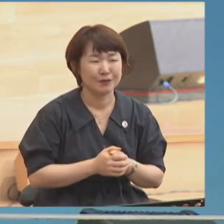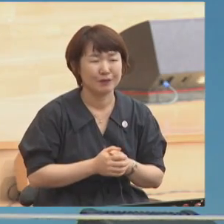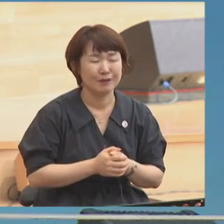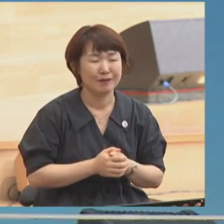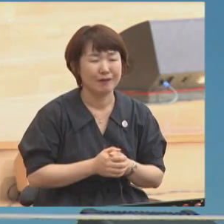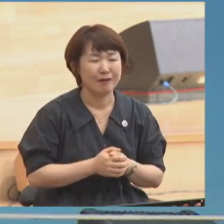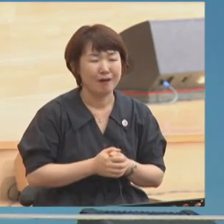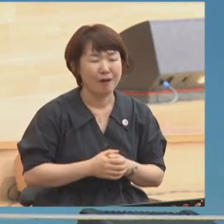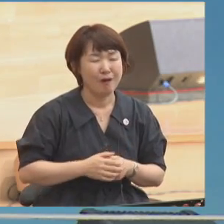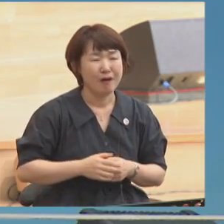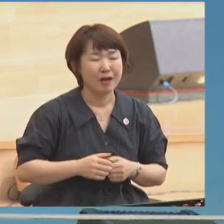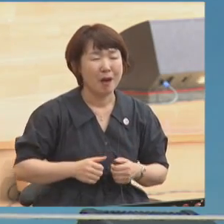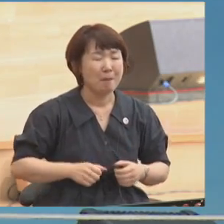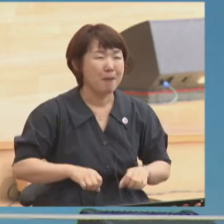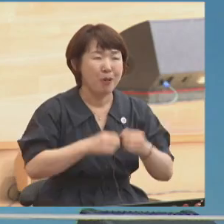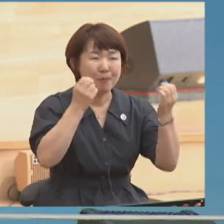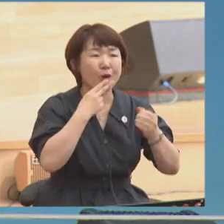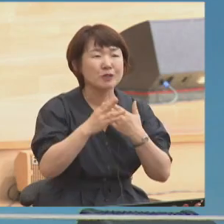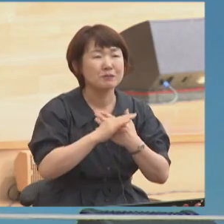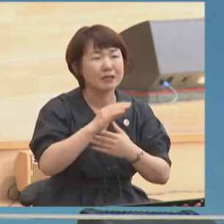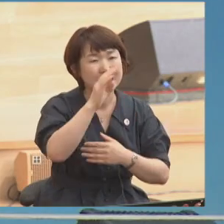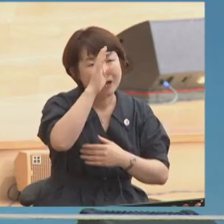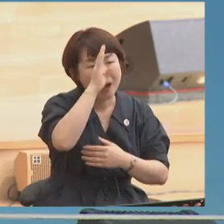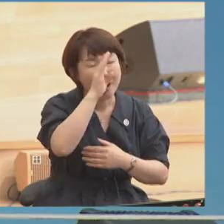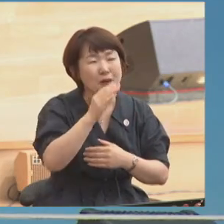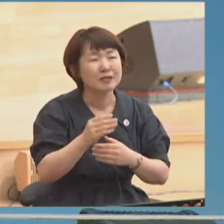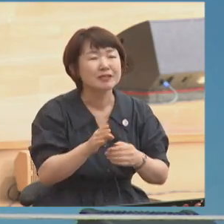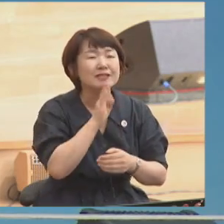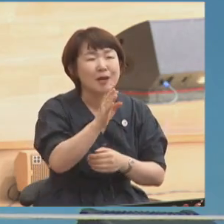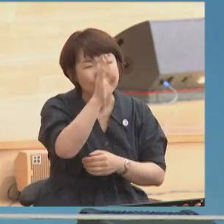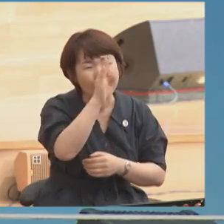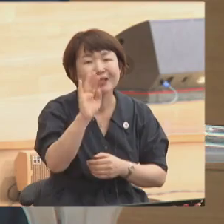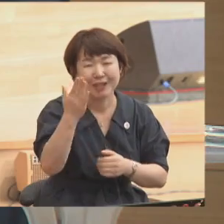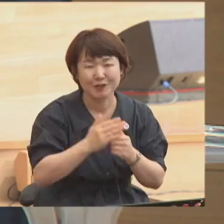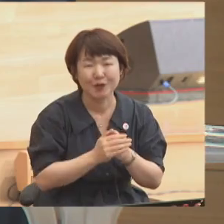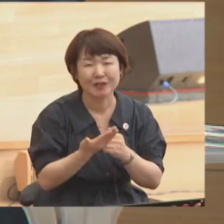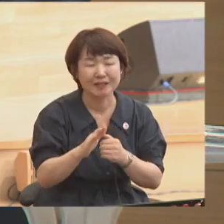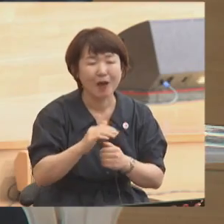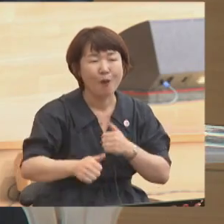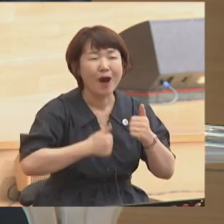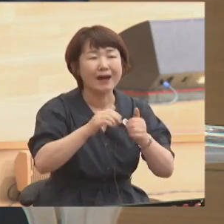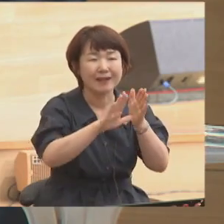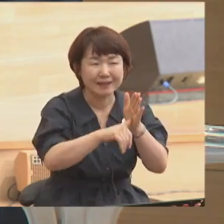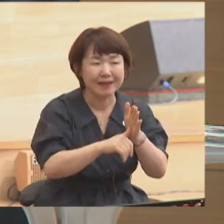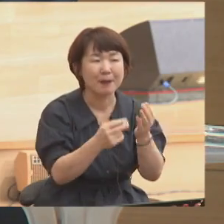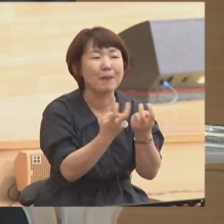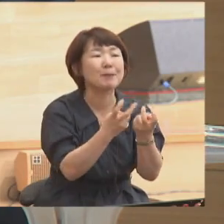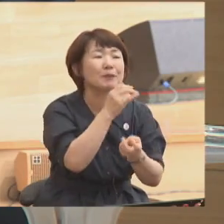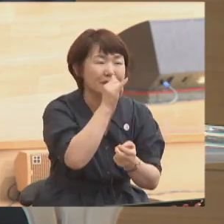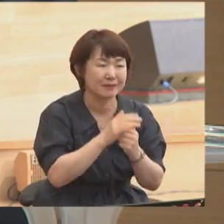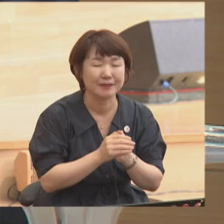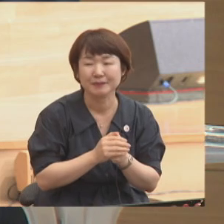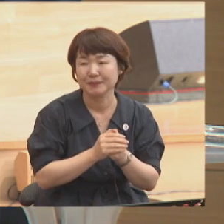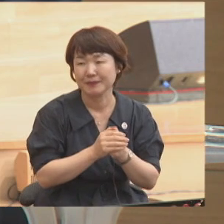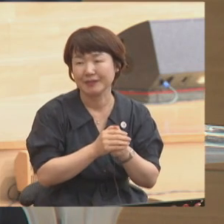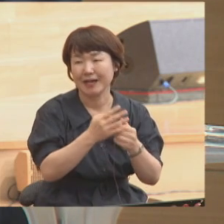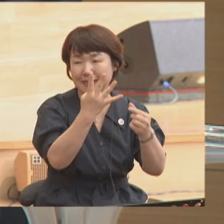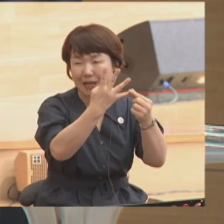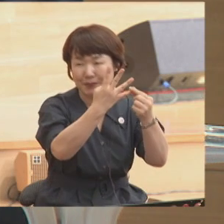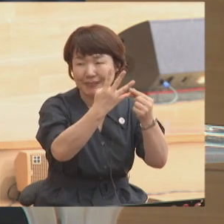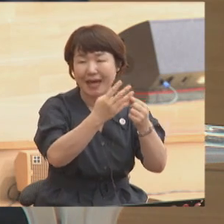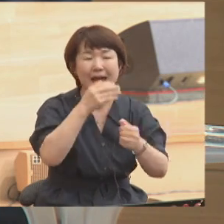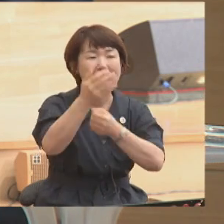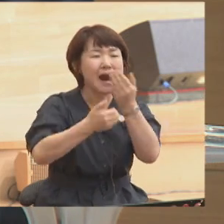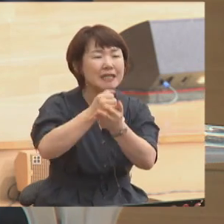안 그러면 이게 진짜 병이 돼요. 그렇죠? 근데 어떻게 화를 내느냐? 따라합니다. 하나님 앞에서. 하나님 앞에서.